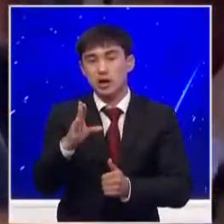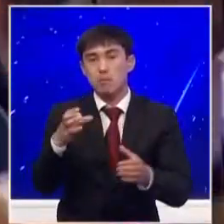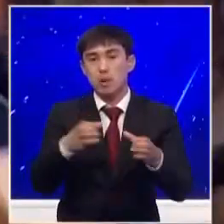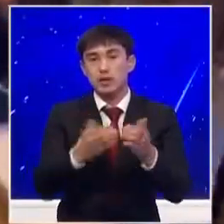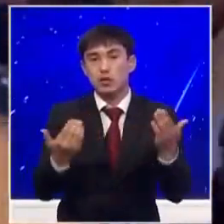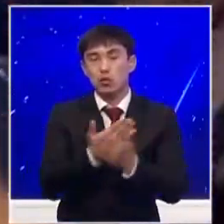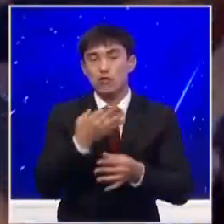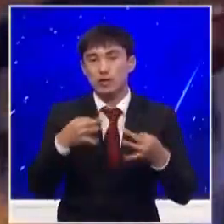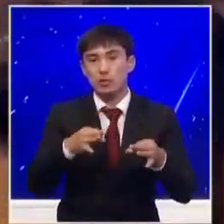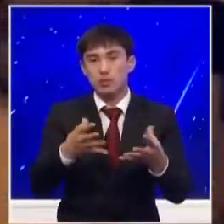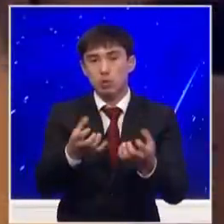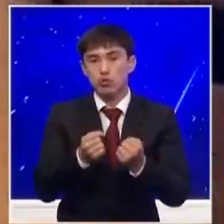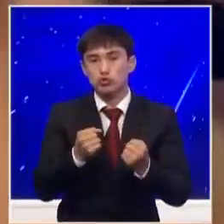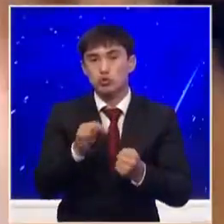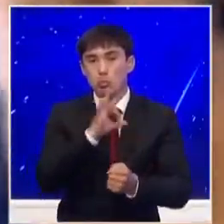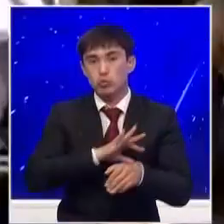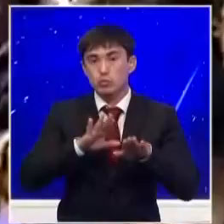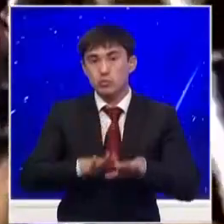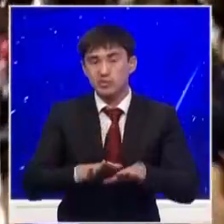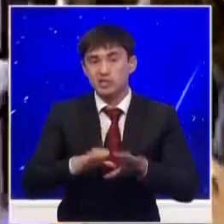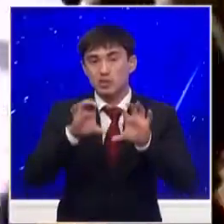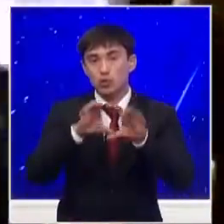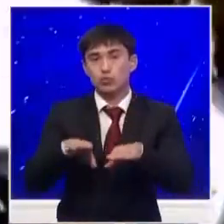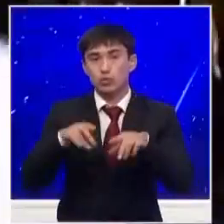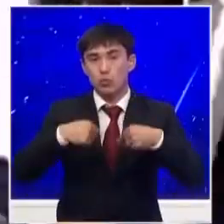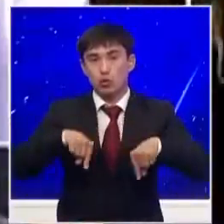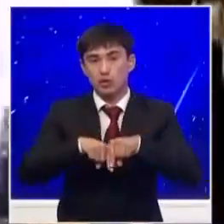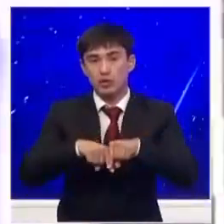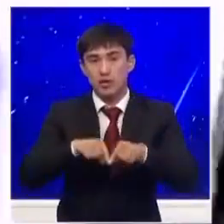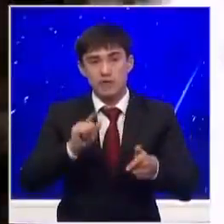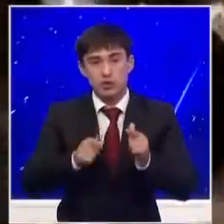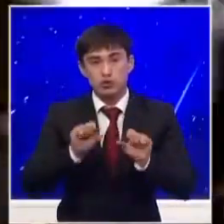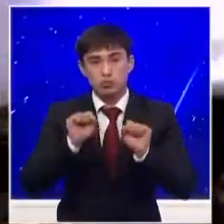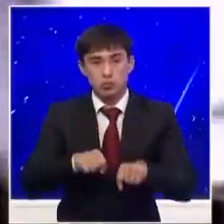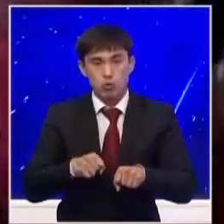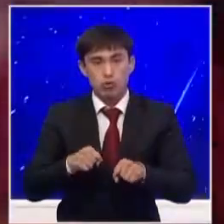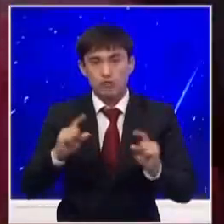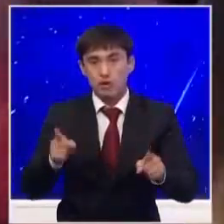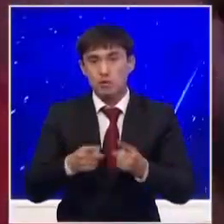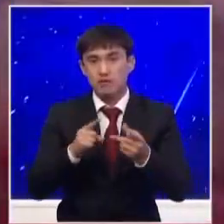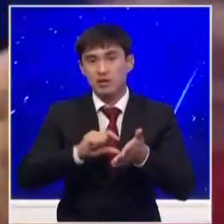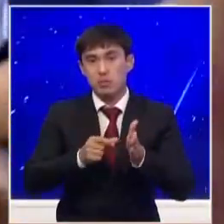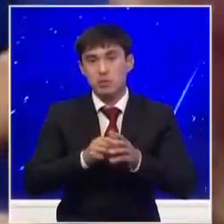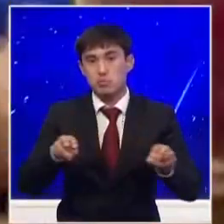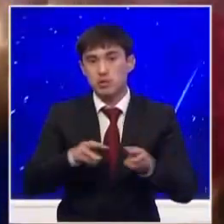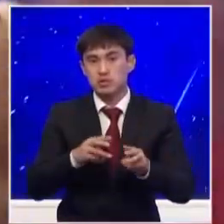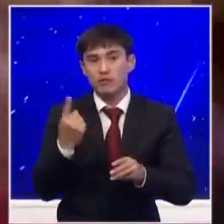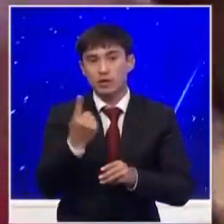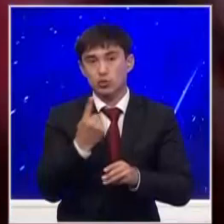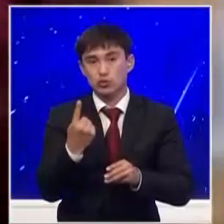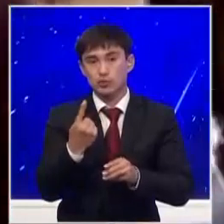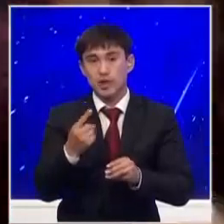Партия «Новая демократия» получит бонусные места в законодательном органе и, вероятно, сможет формировать кабинет министров в